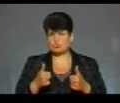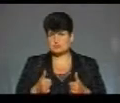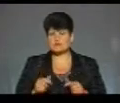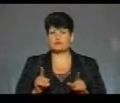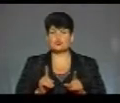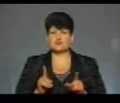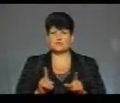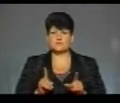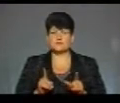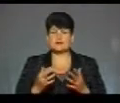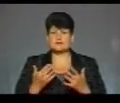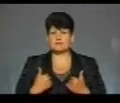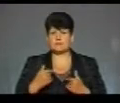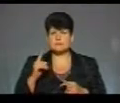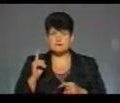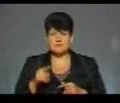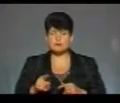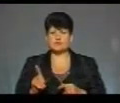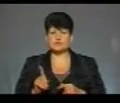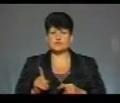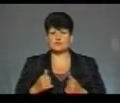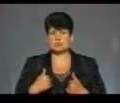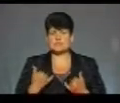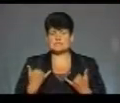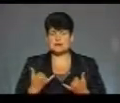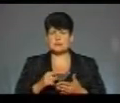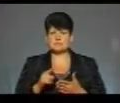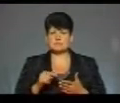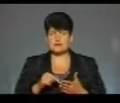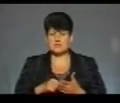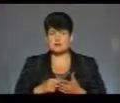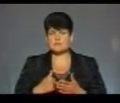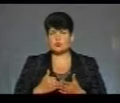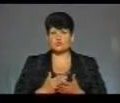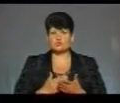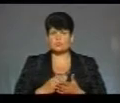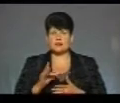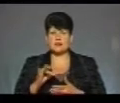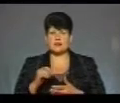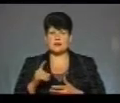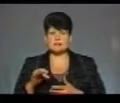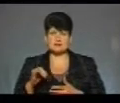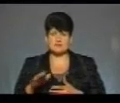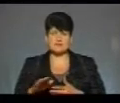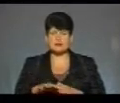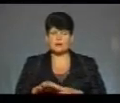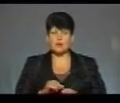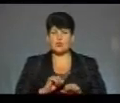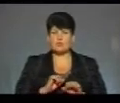оскільки, наскільки я знаю, зараз по питаннях військової служби у резерві і територіальної